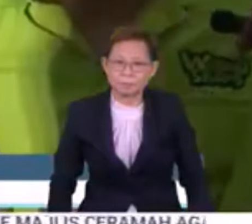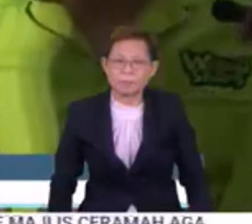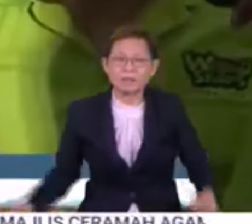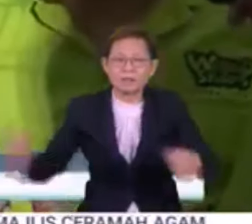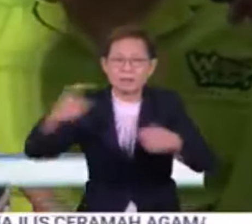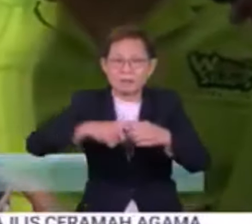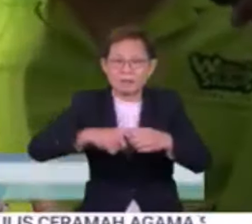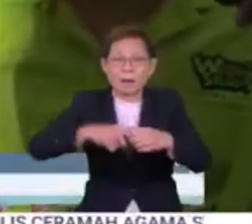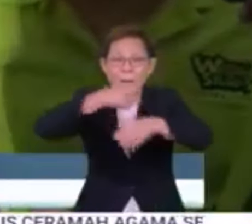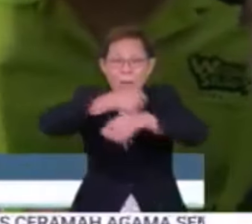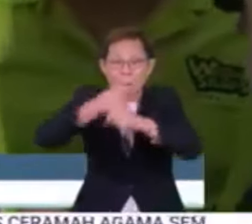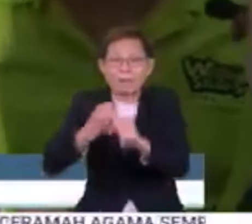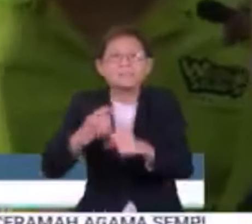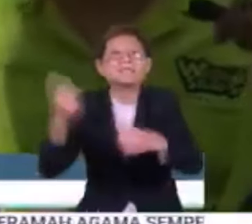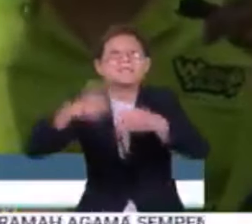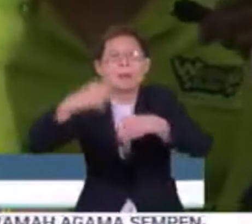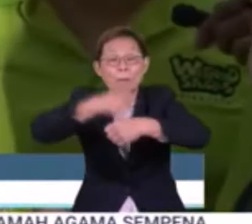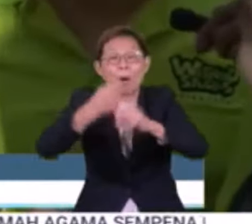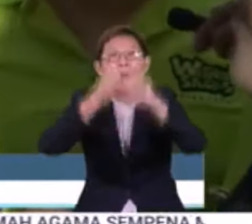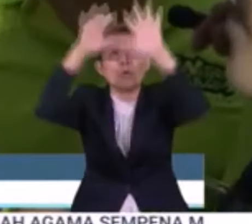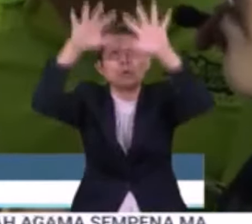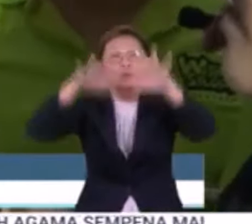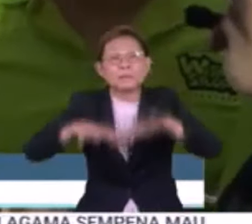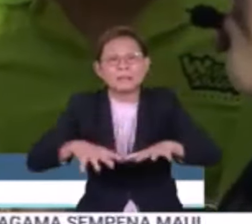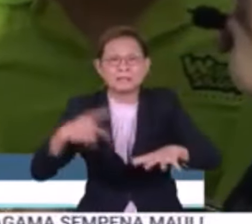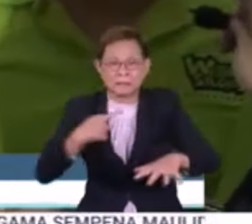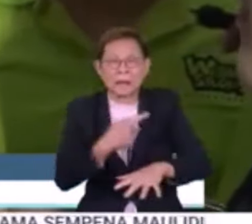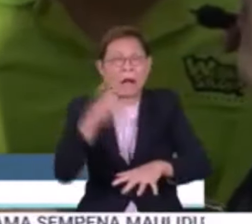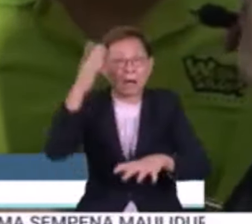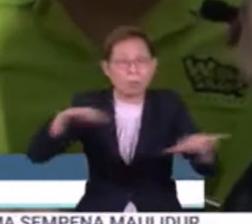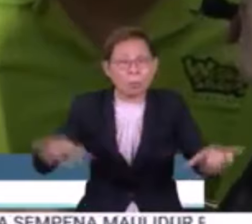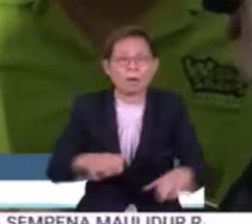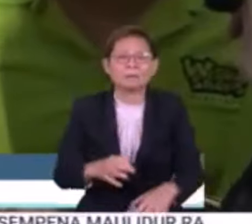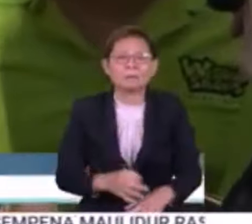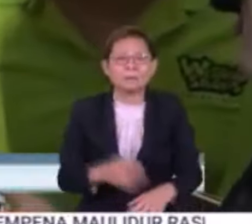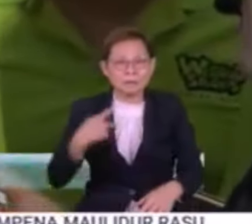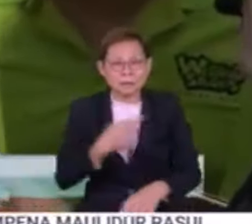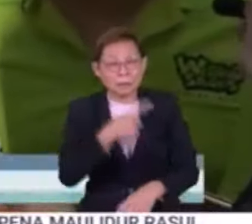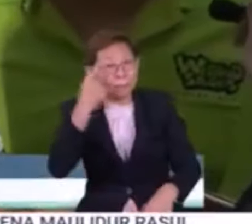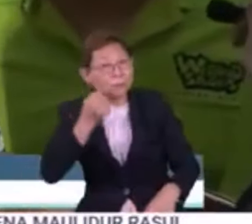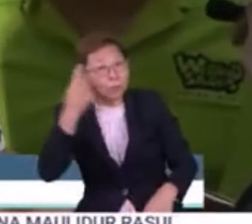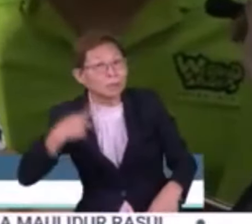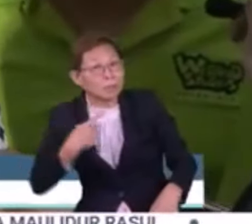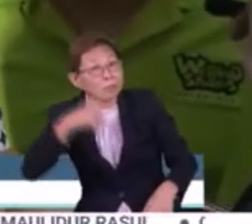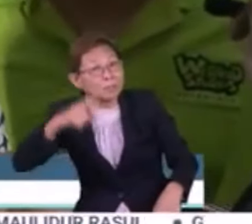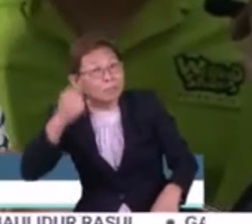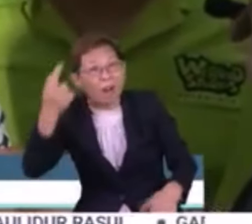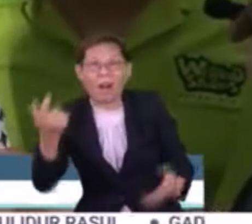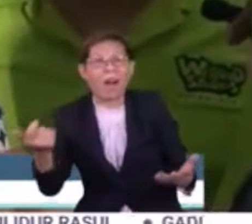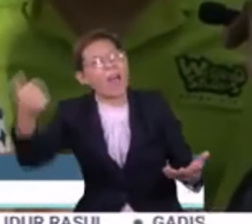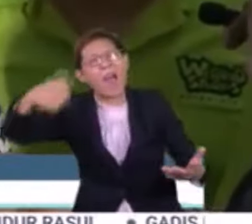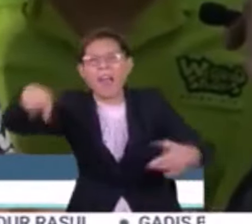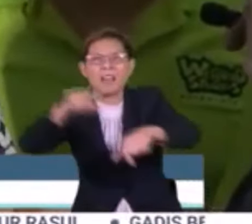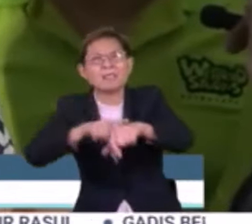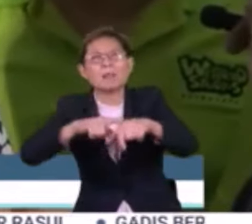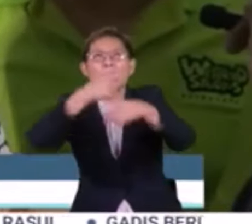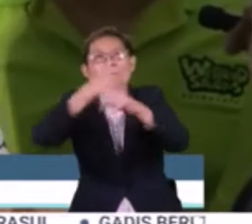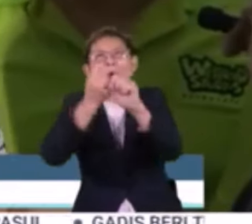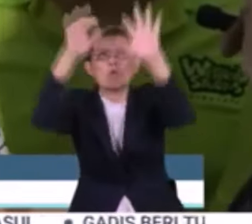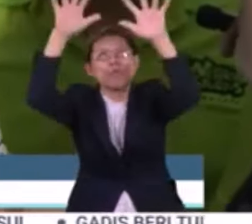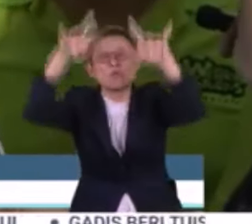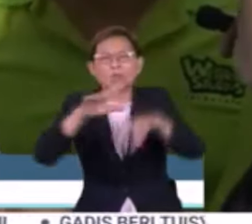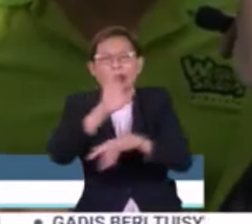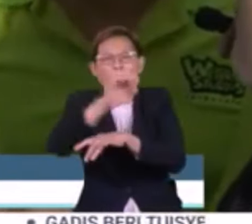tentang operasi pemenihan awam kita akan lakukan apa tertakluk ya kita kena faham dia bukan any condition kita boleh buat Opa